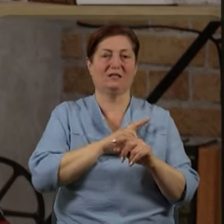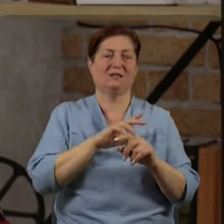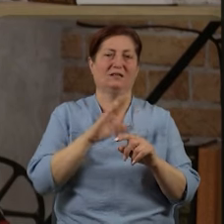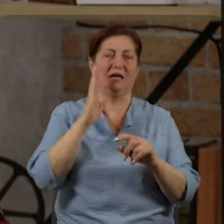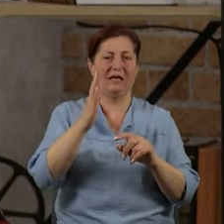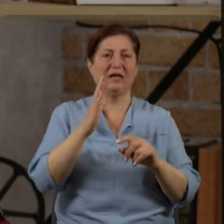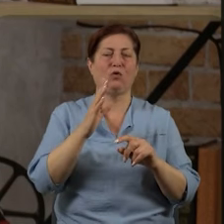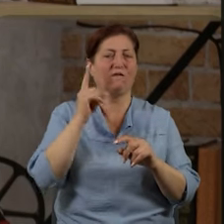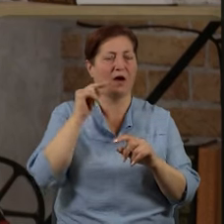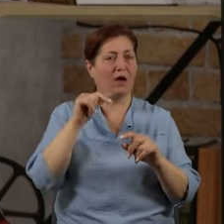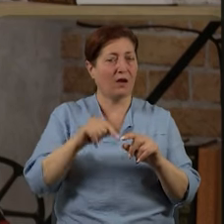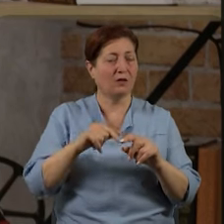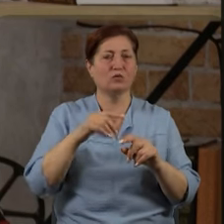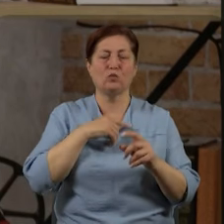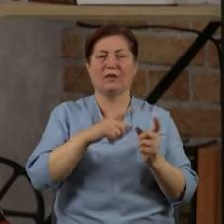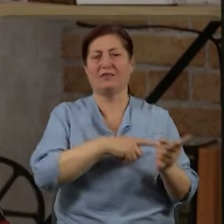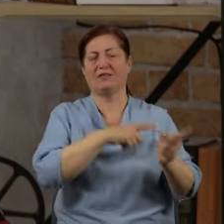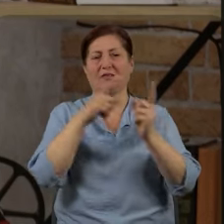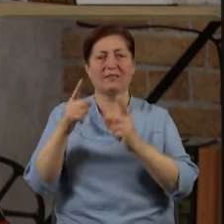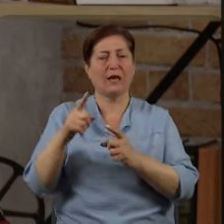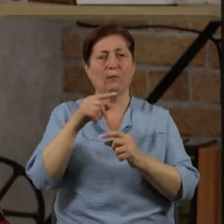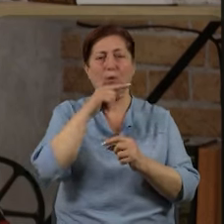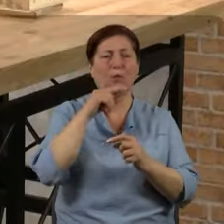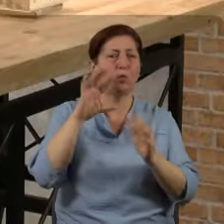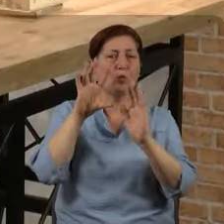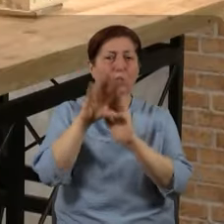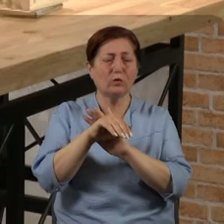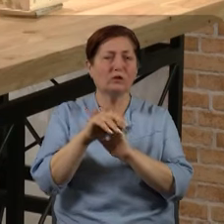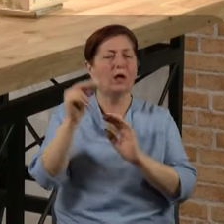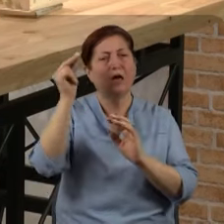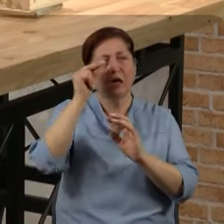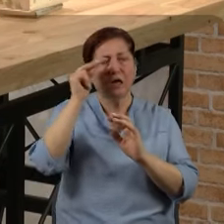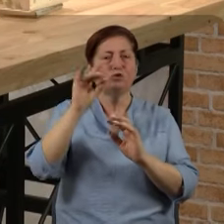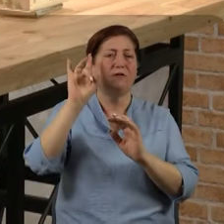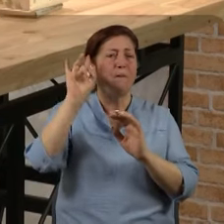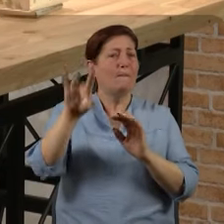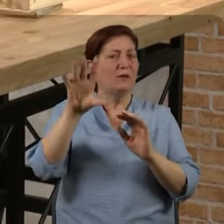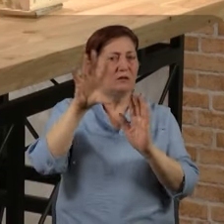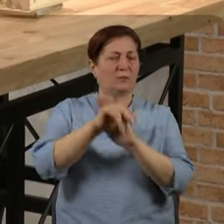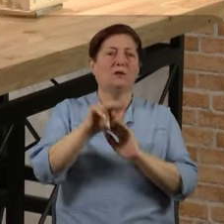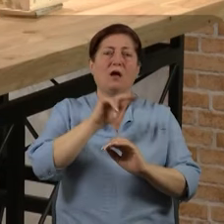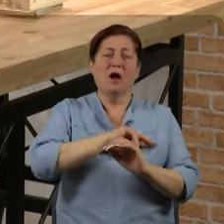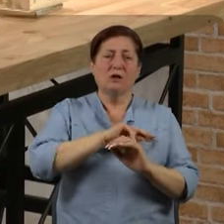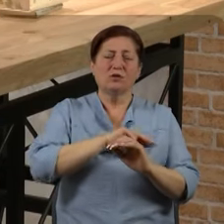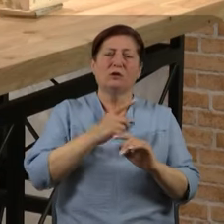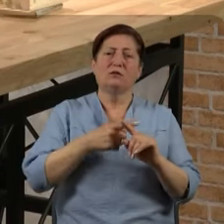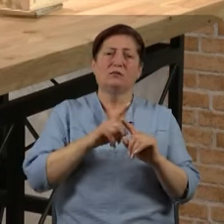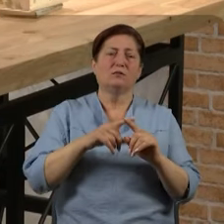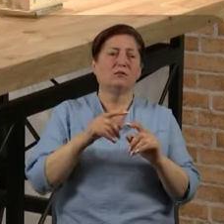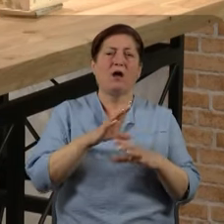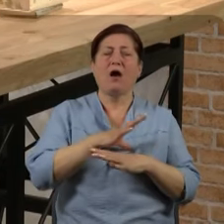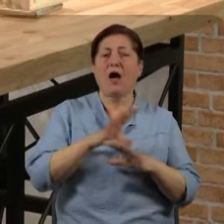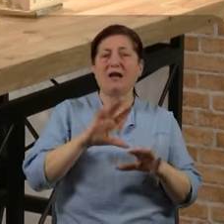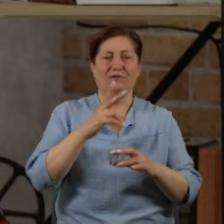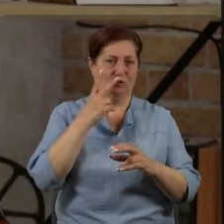տարիքից հեռացել է, տեղափոխվել է Ռուսաստան, կրթություն է ստացել, մնացել է աշխատելու եւ այլն եւ այլն, եւ ըստ ամենայնի այլևս չի տեսել